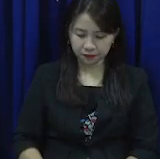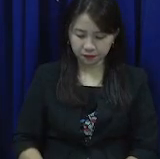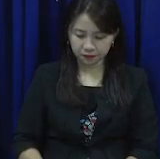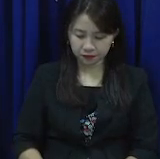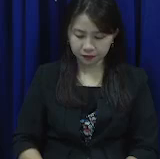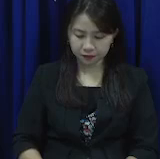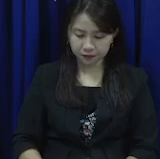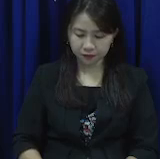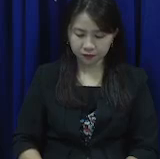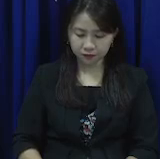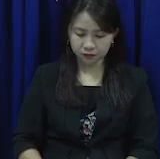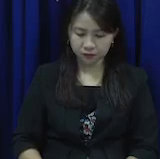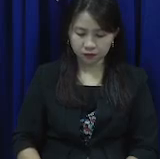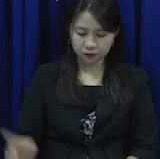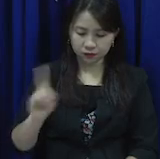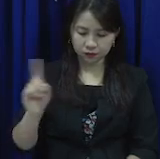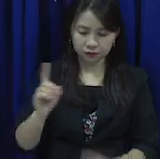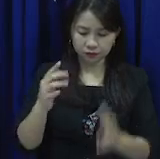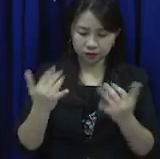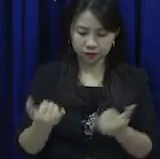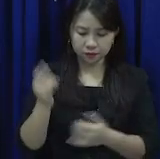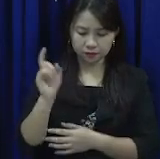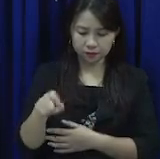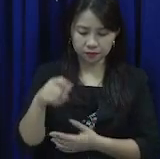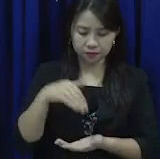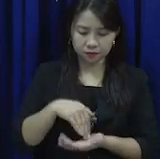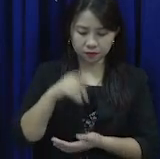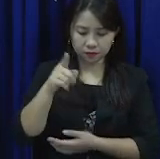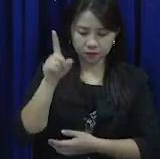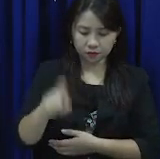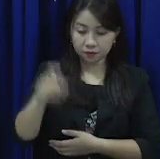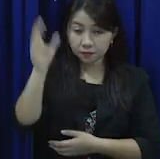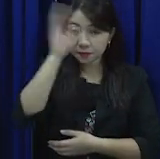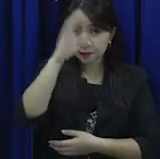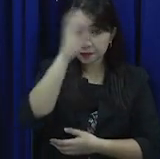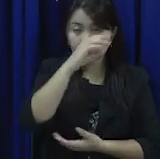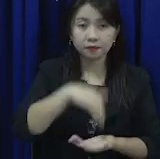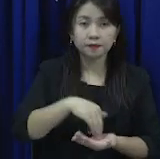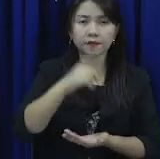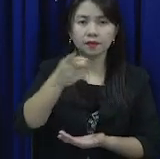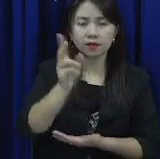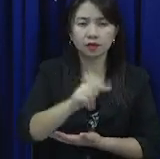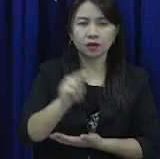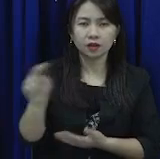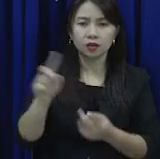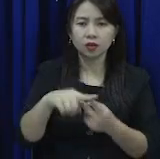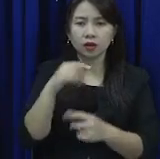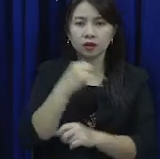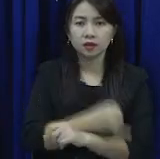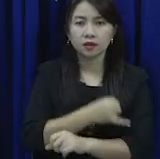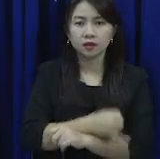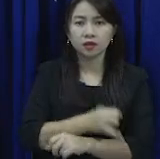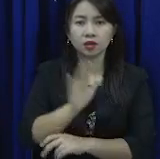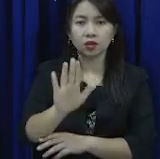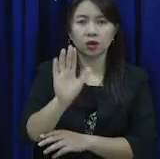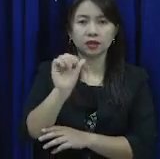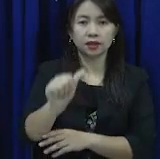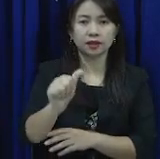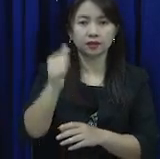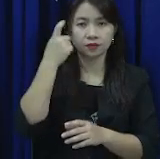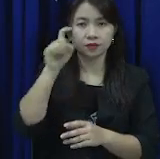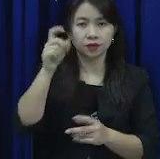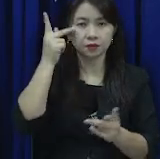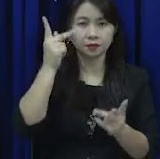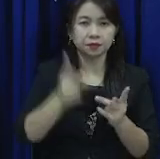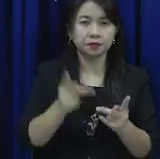yong yung dapat na maging Ang hanapin ninyo is that you have to invest yourself for the purpose ang bigyan niyo